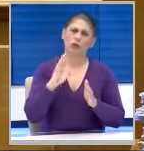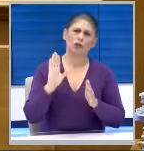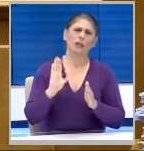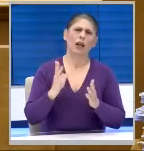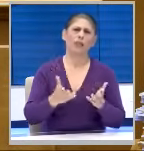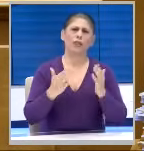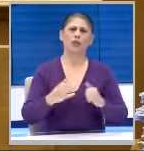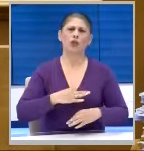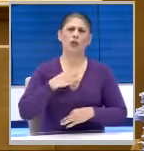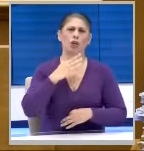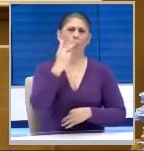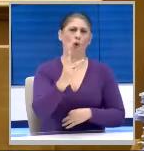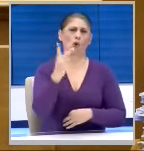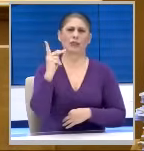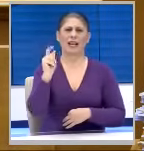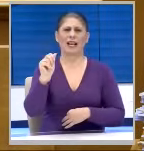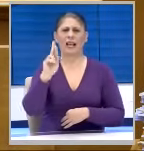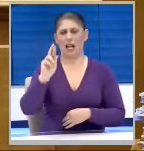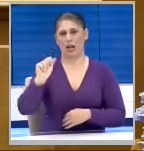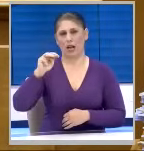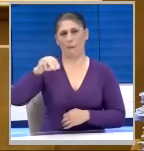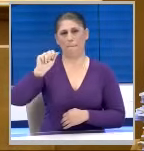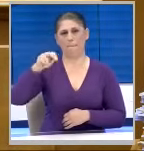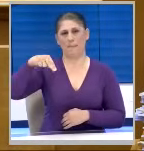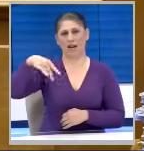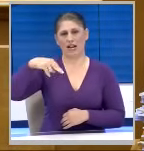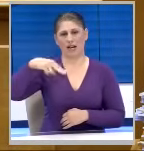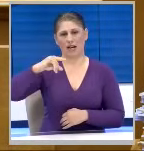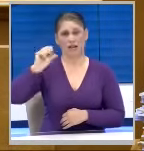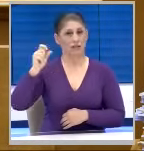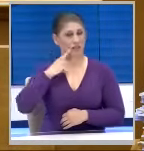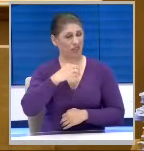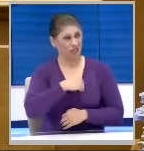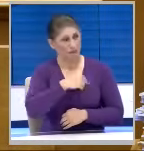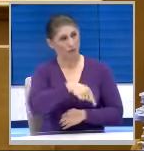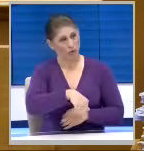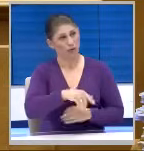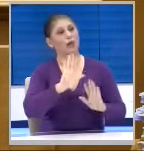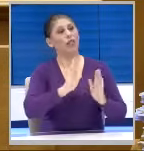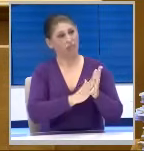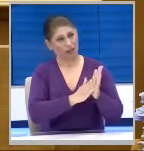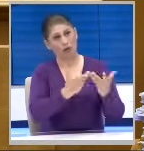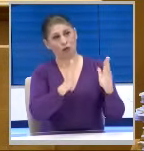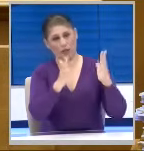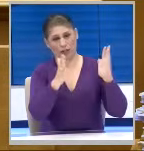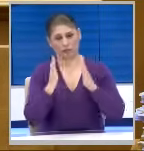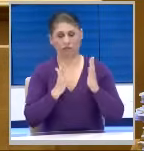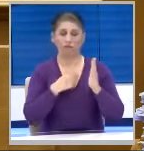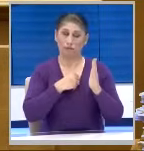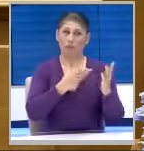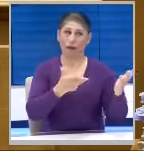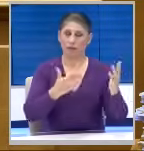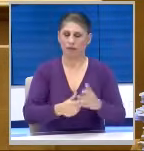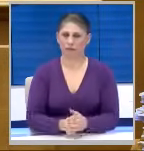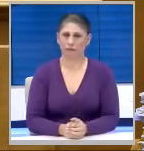κύριος κώστας καραμανλής κρίμα που δεν χειροκροτά και τώρα ποια